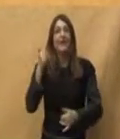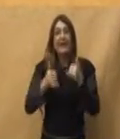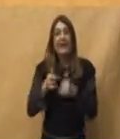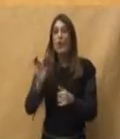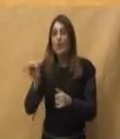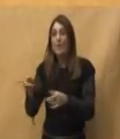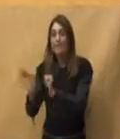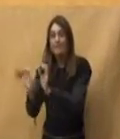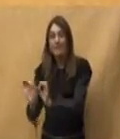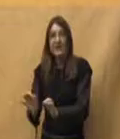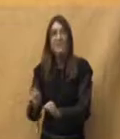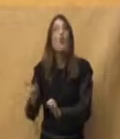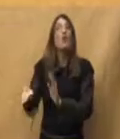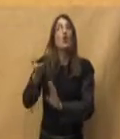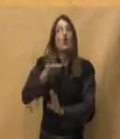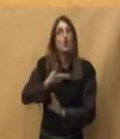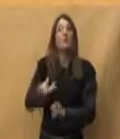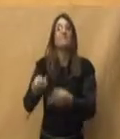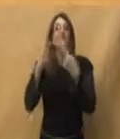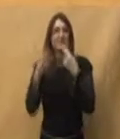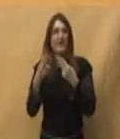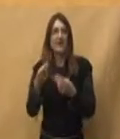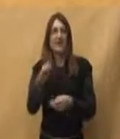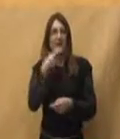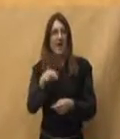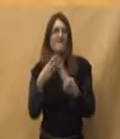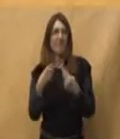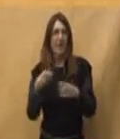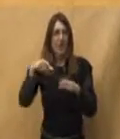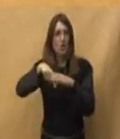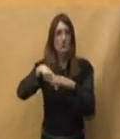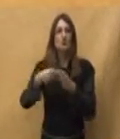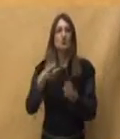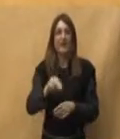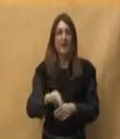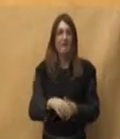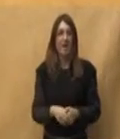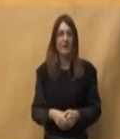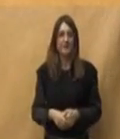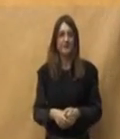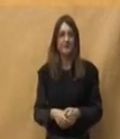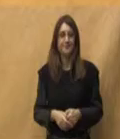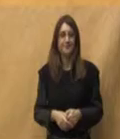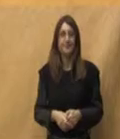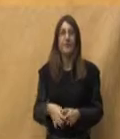tehnološki se može potencirati njihova nutritivna vrijednost. Doktor Coulier,